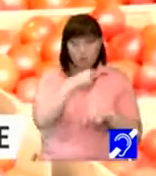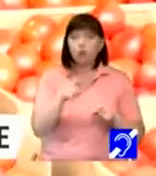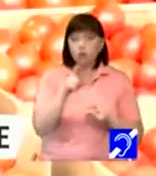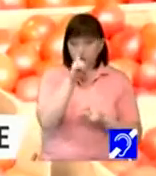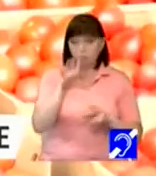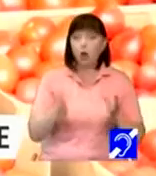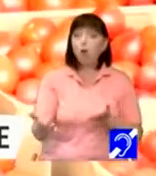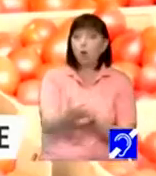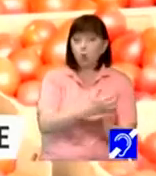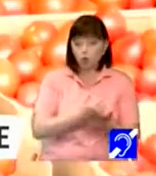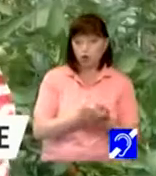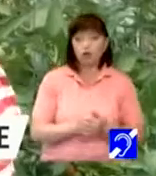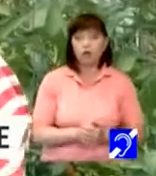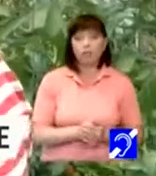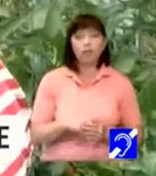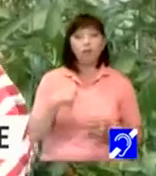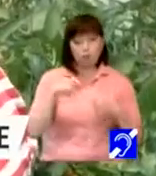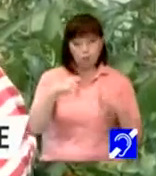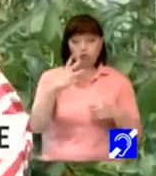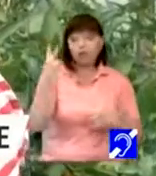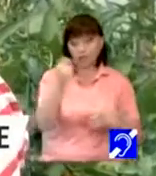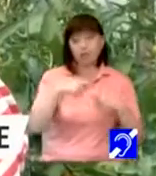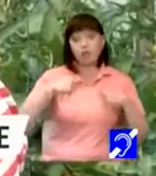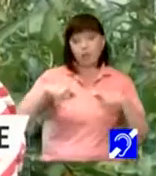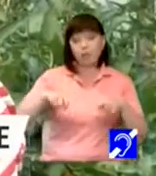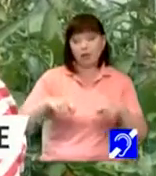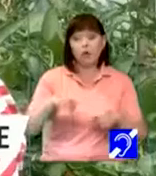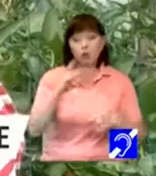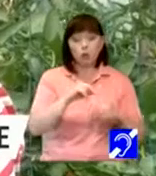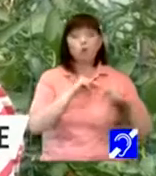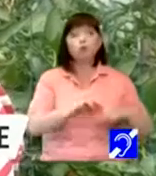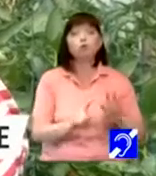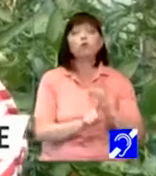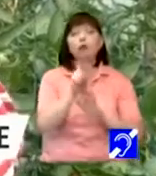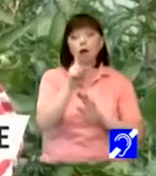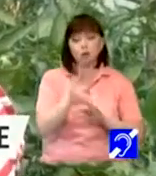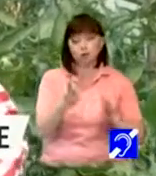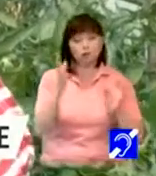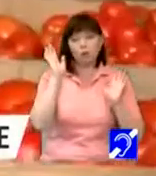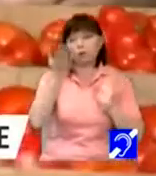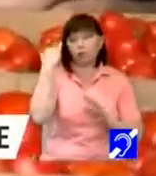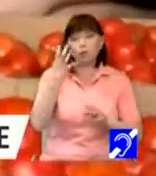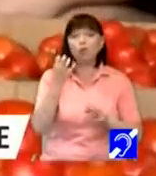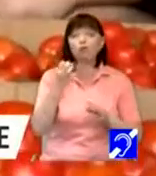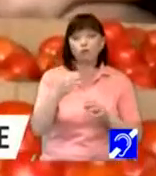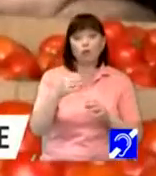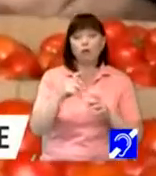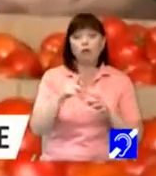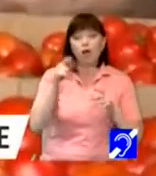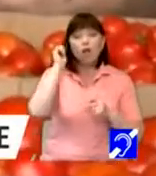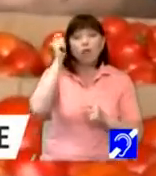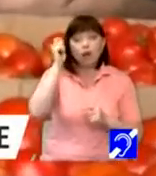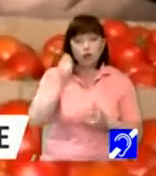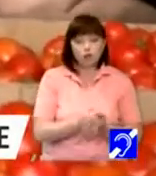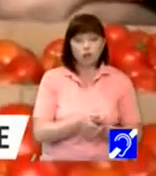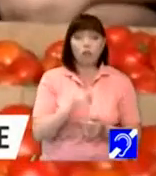bogată, începută astă iarnă în seră. Vindem de 2 săptămâni, dar munca s-a început de după sărbătorile de Crăciun. Roșiile acum